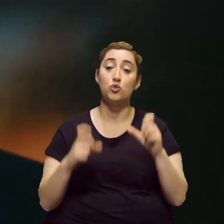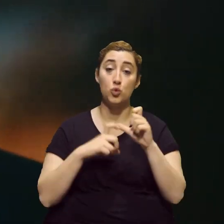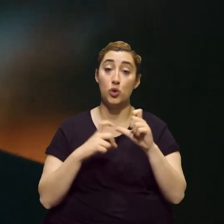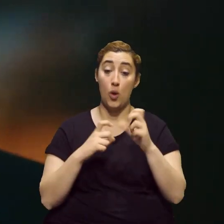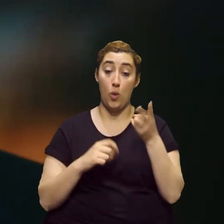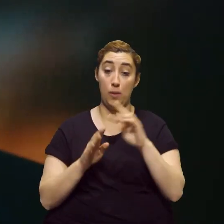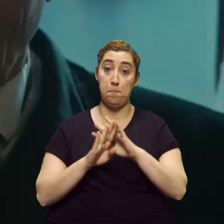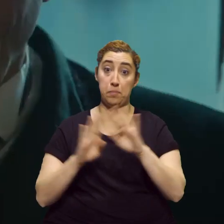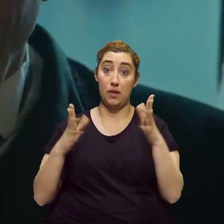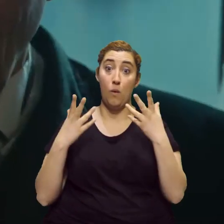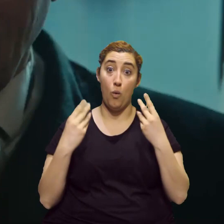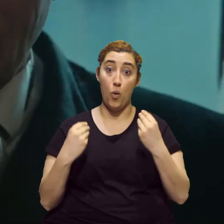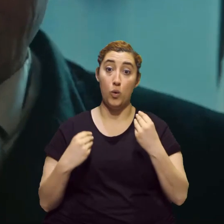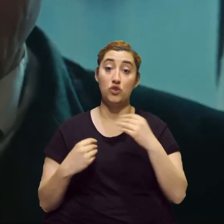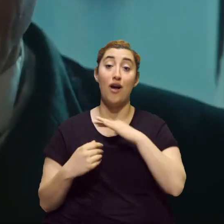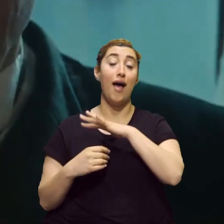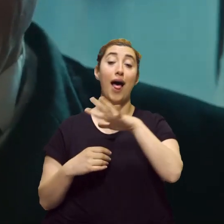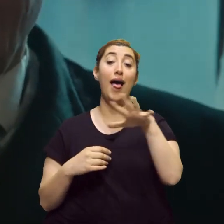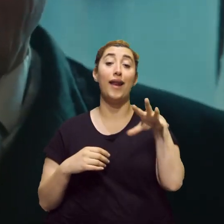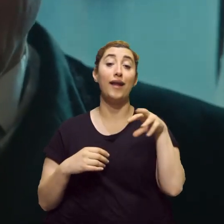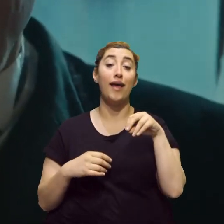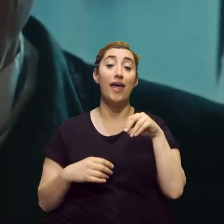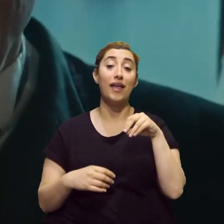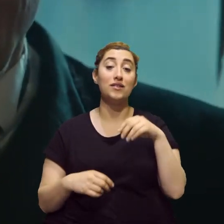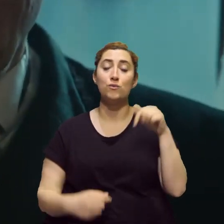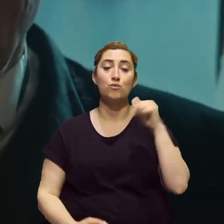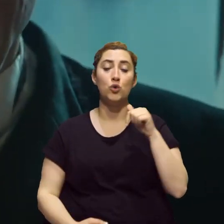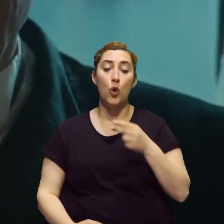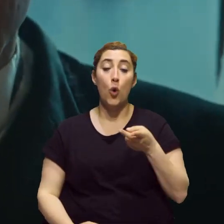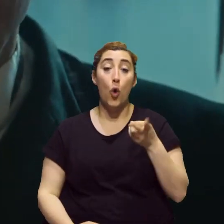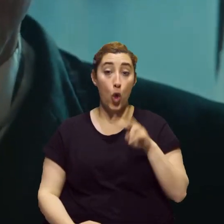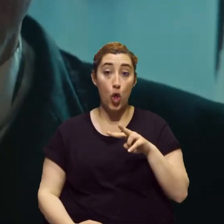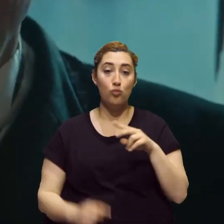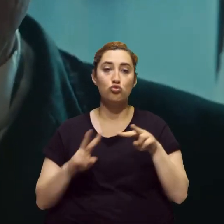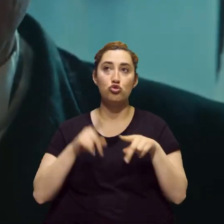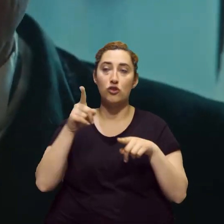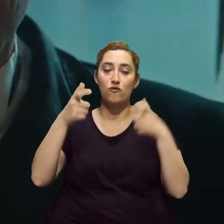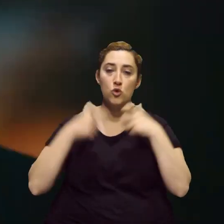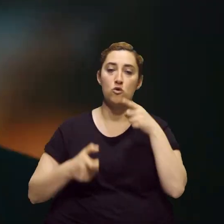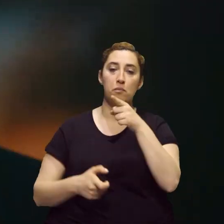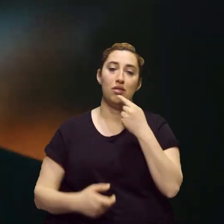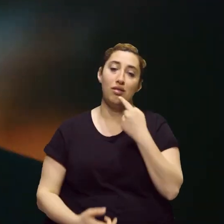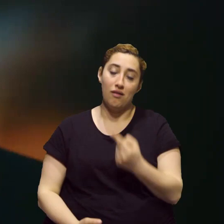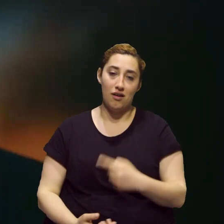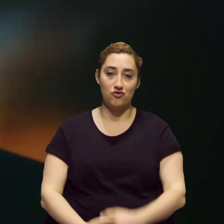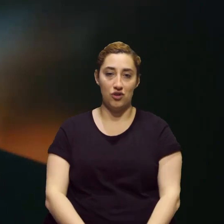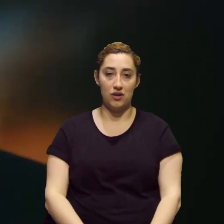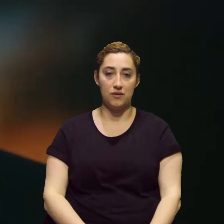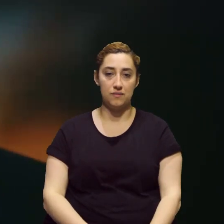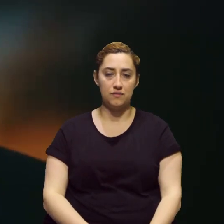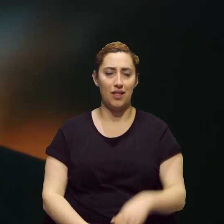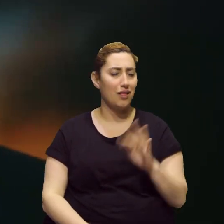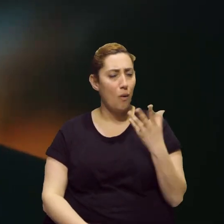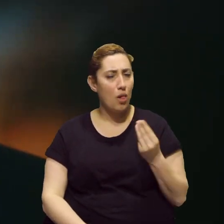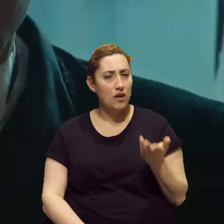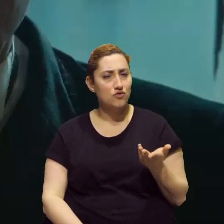Sultan ölünce herkes bu ölümden Mustafa'yı sorumlu tutacak.